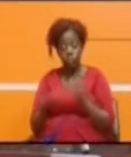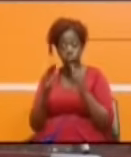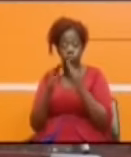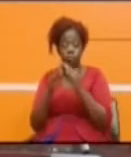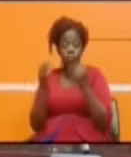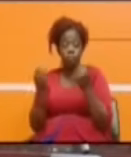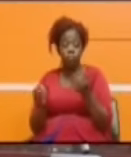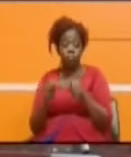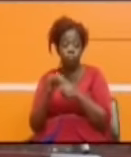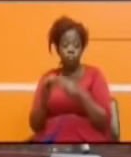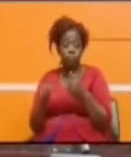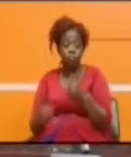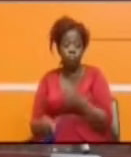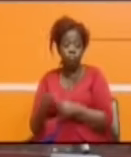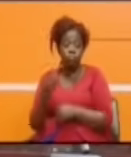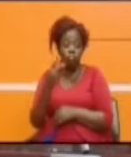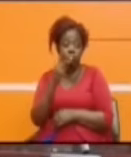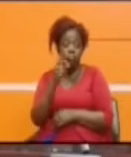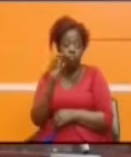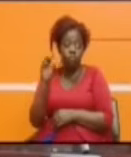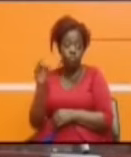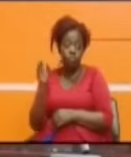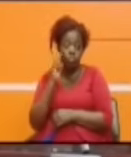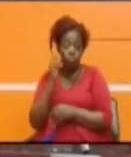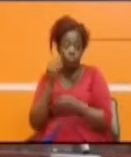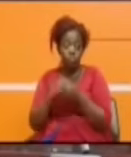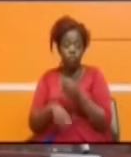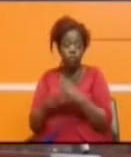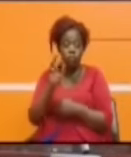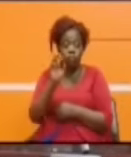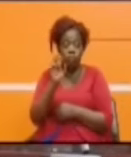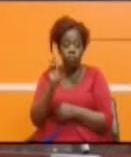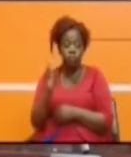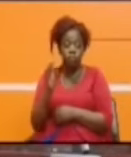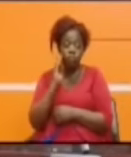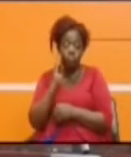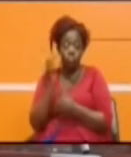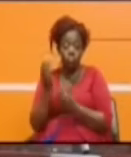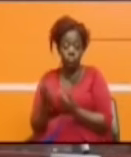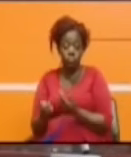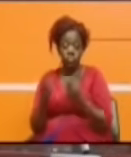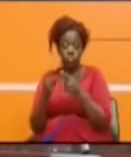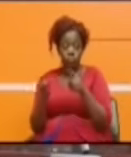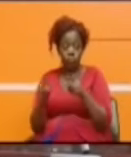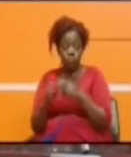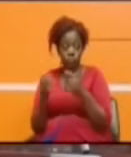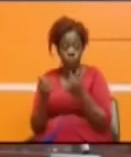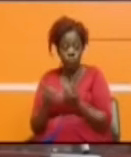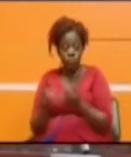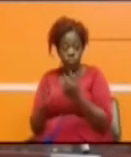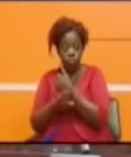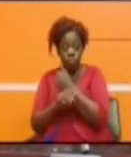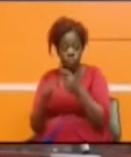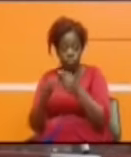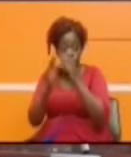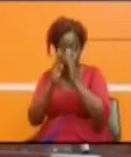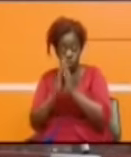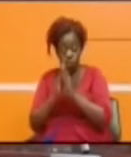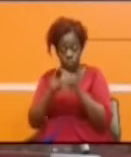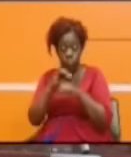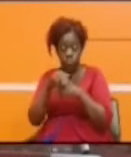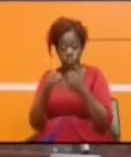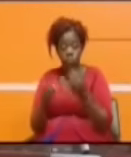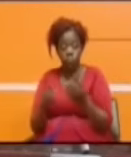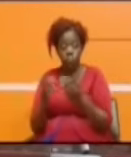agaali gabalirirwamu obukadde 200 gaatundibwa obukadde 80 bwokka kyokka nazo omukyala n'azitwala bazisabire zaale